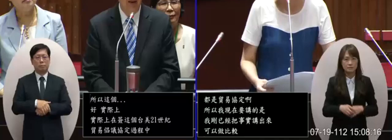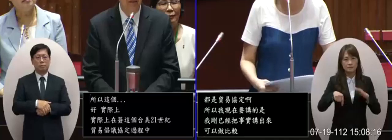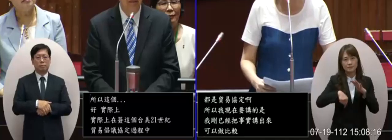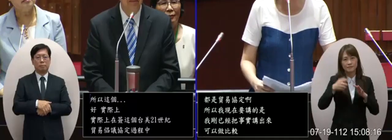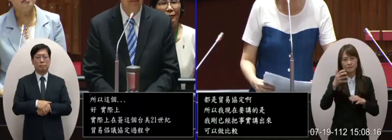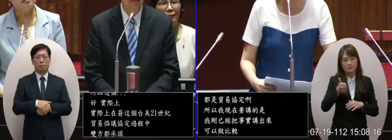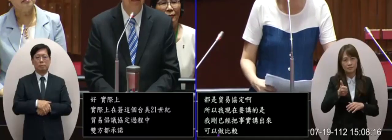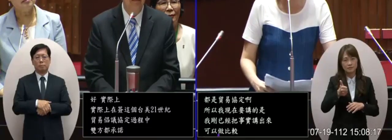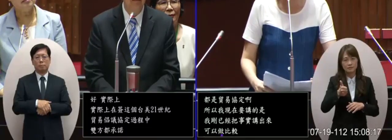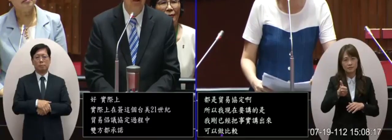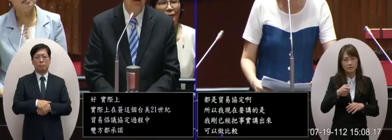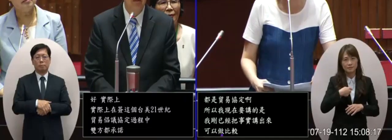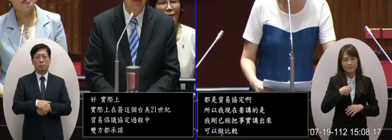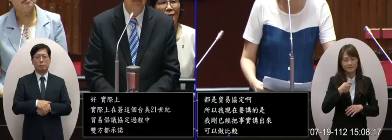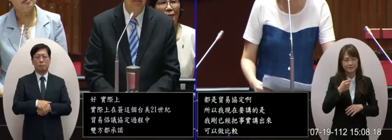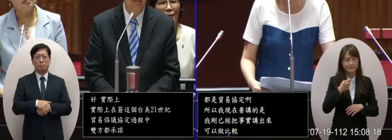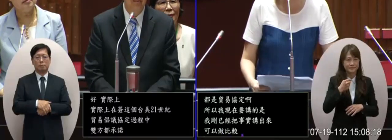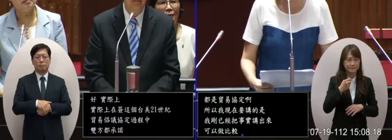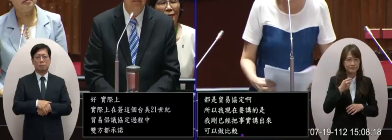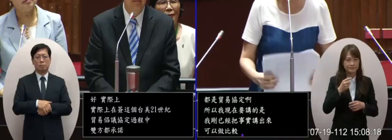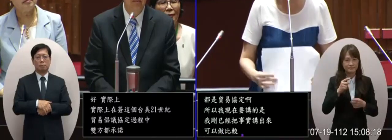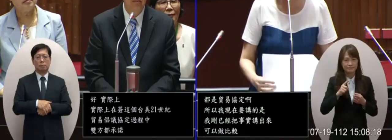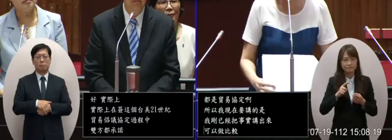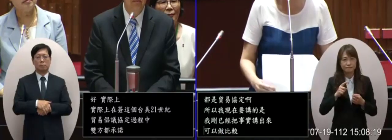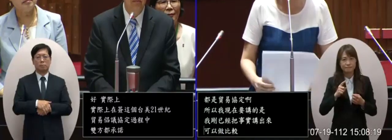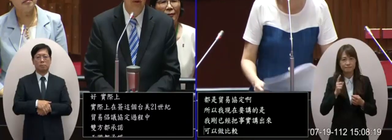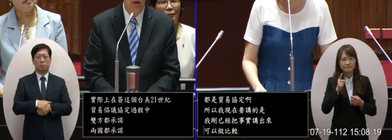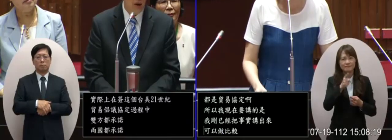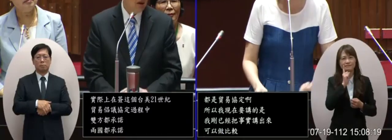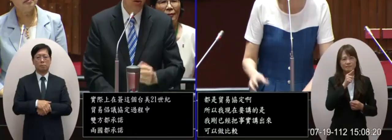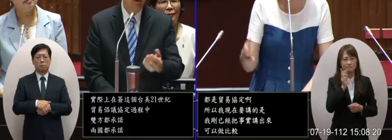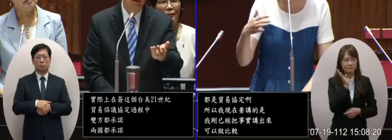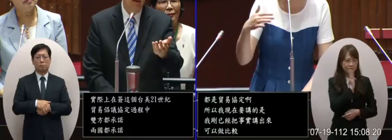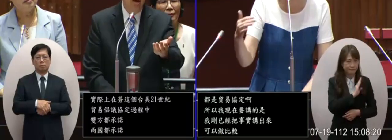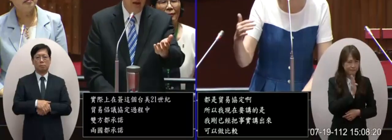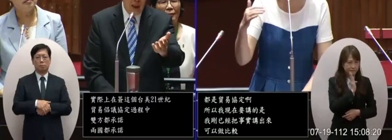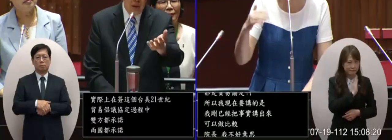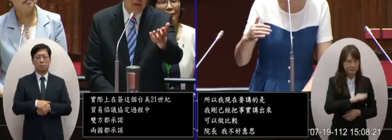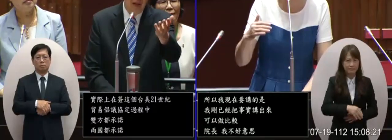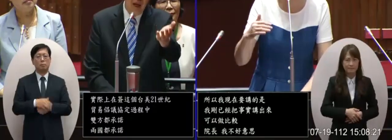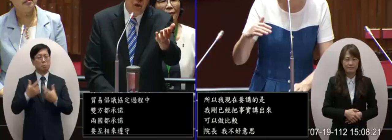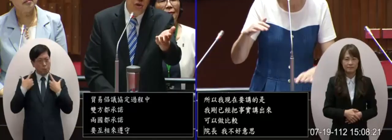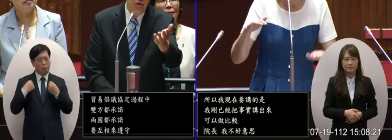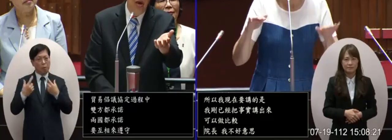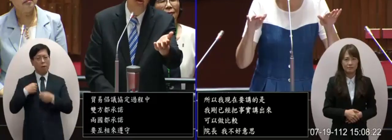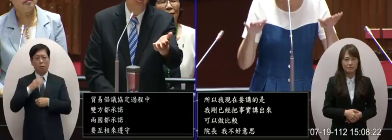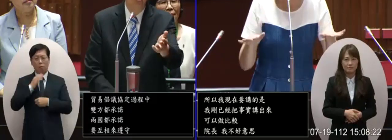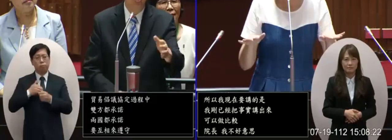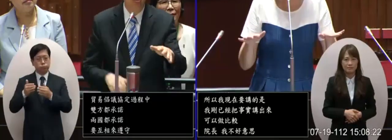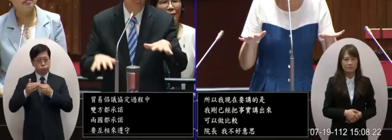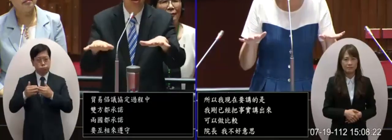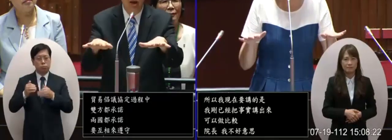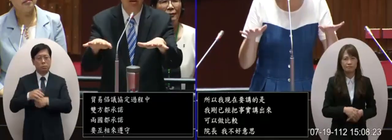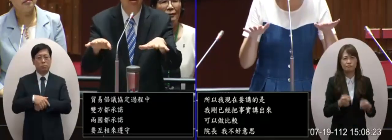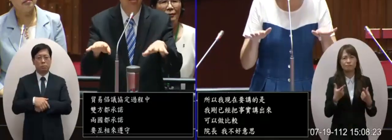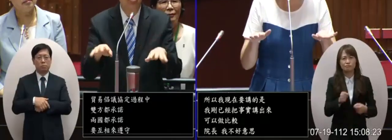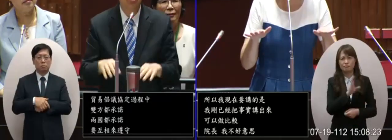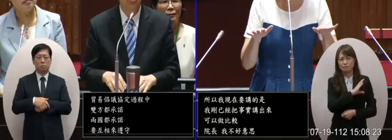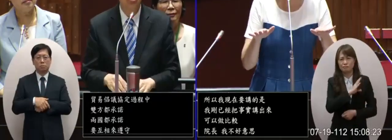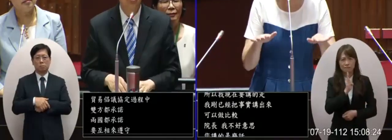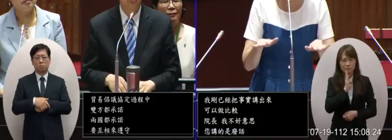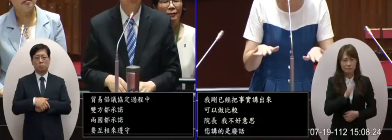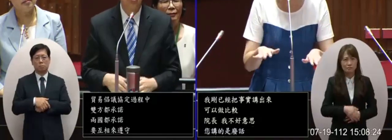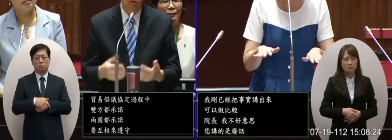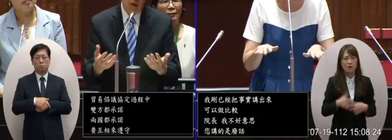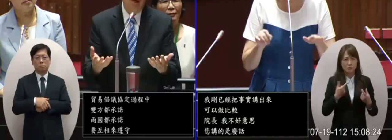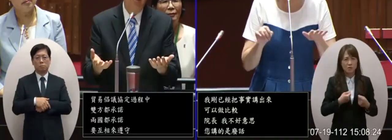院长，我不好意思，您讲的是废话。好，因为这个我们签订协定， 当然是需要 双方当然都